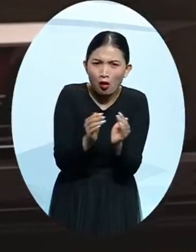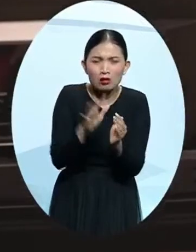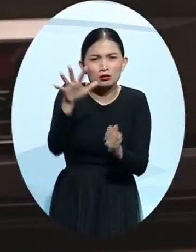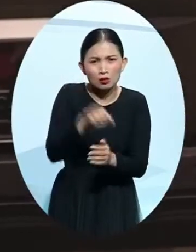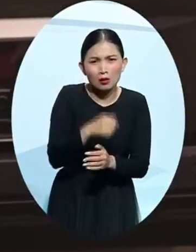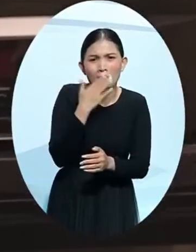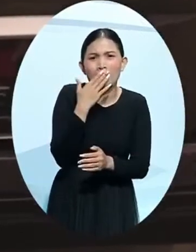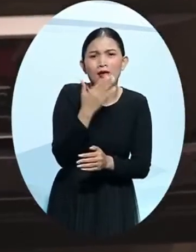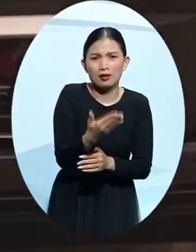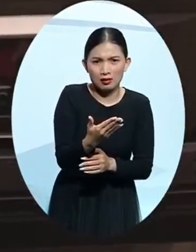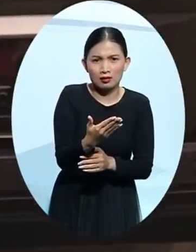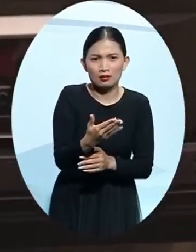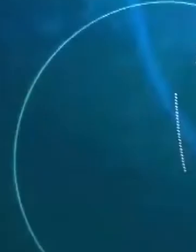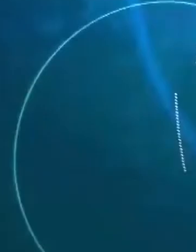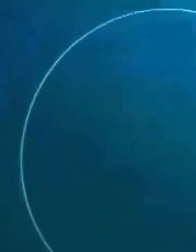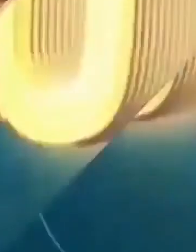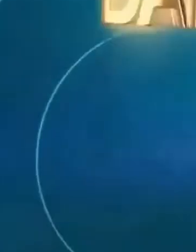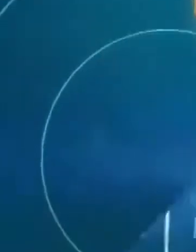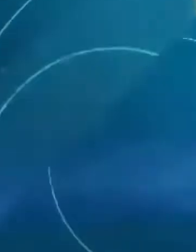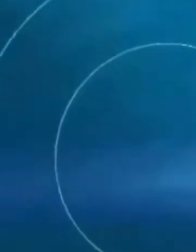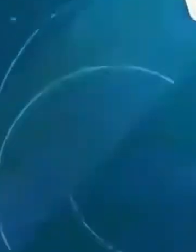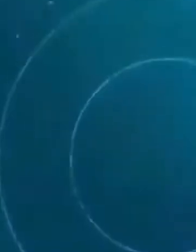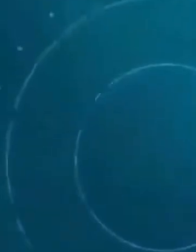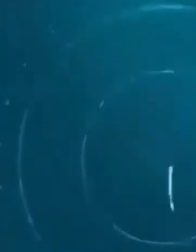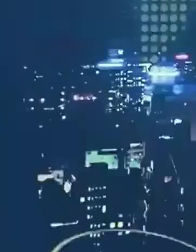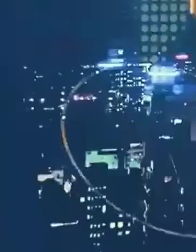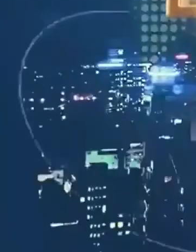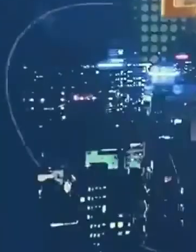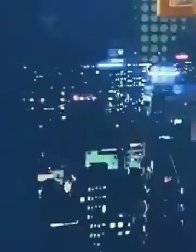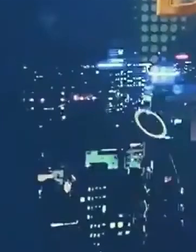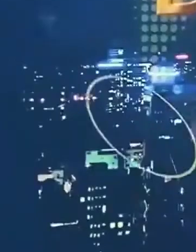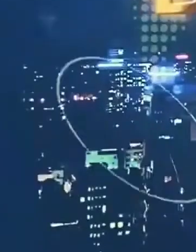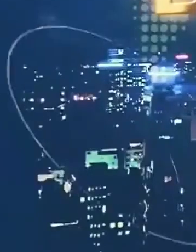và không gian khác nhau à à